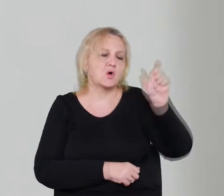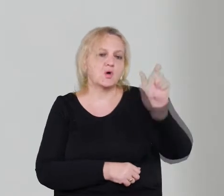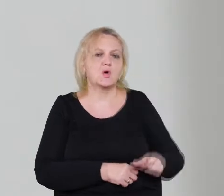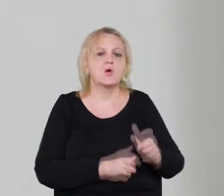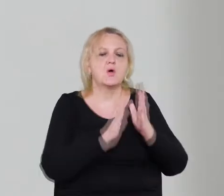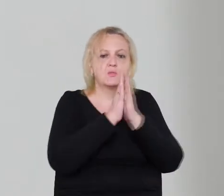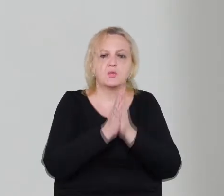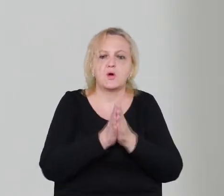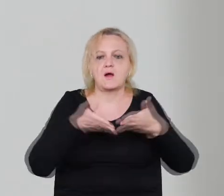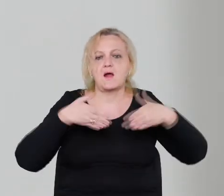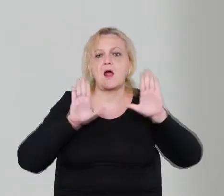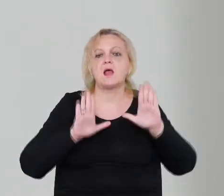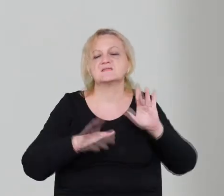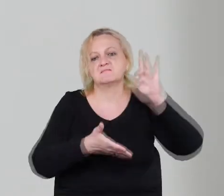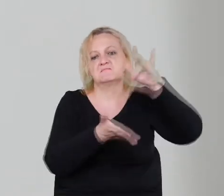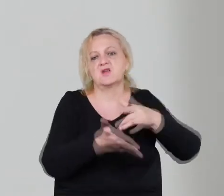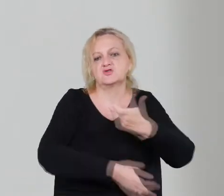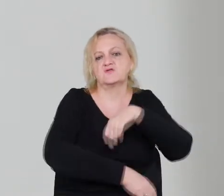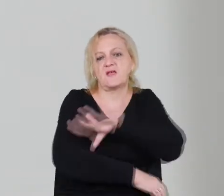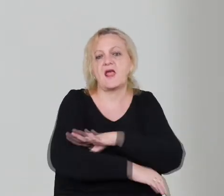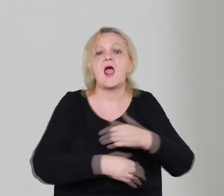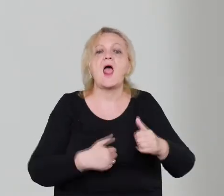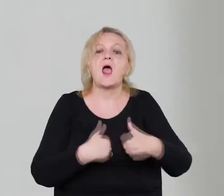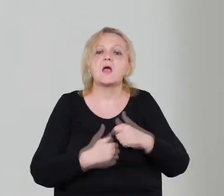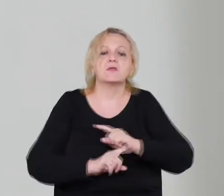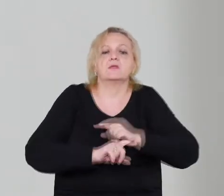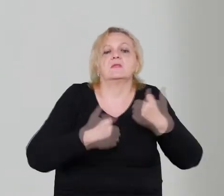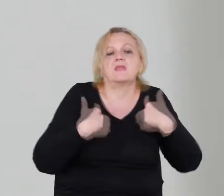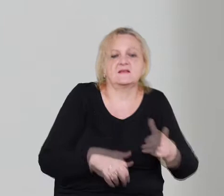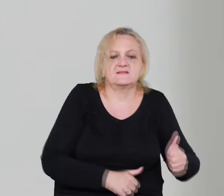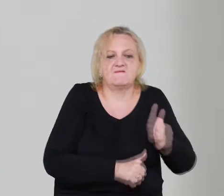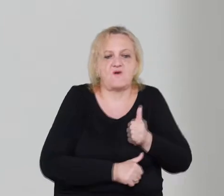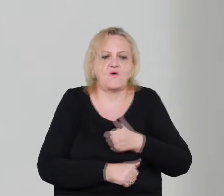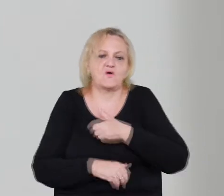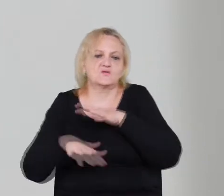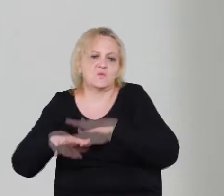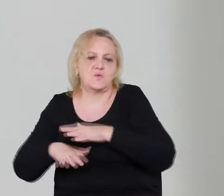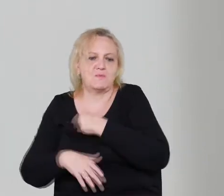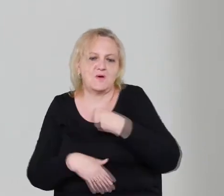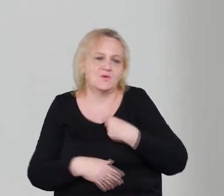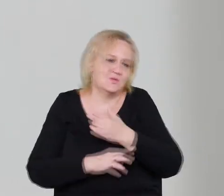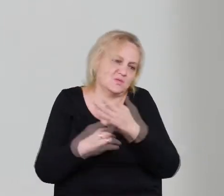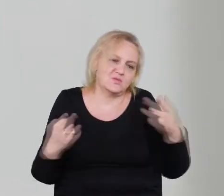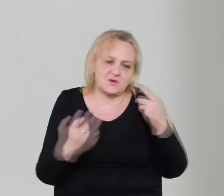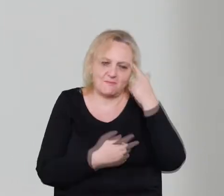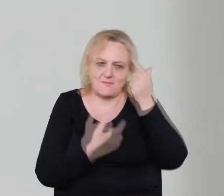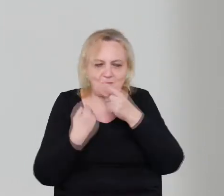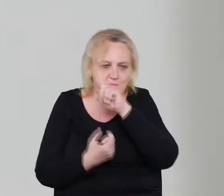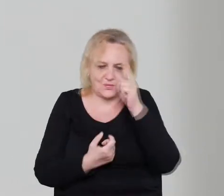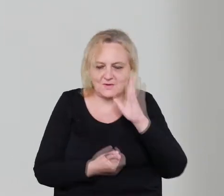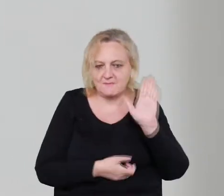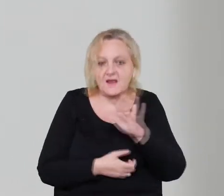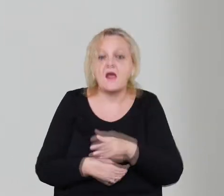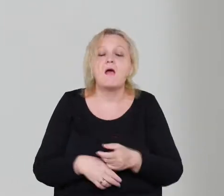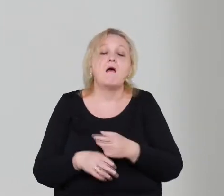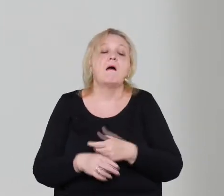badaniach w Szwecji żeby uniknąć służby wojskowej No w różne różne pomysły ludzie mają Natomiast w tym momencie to co się